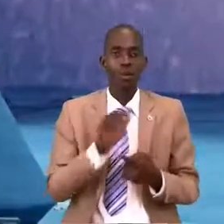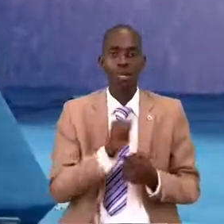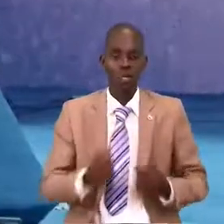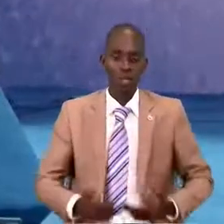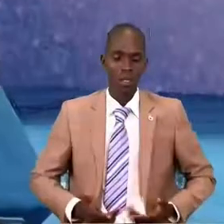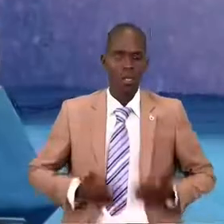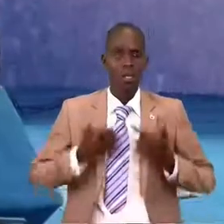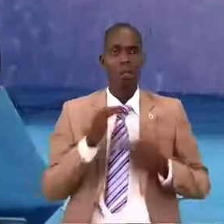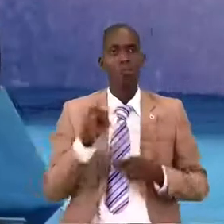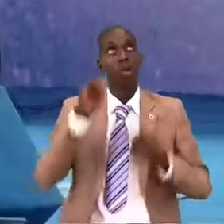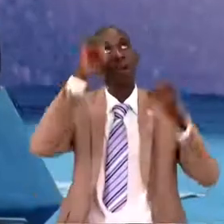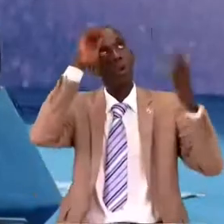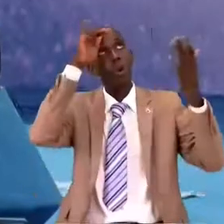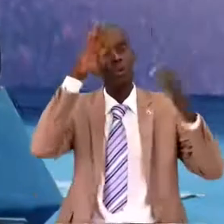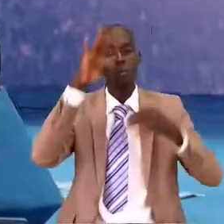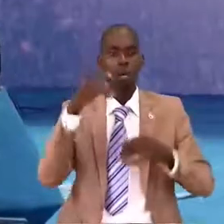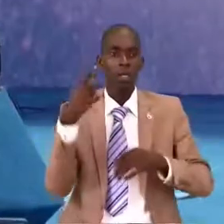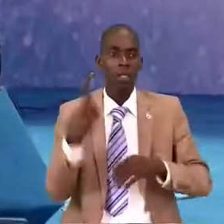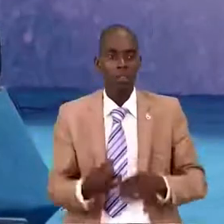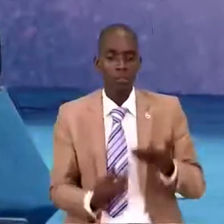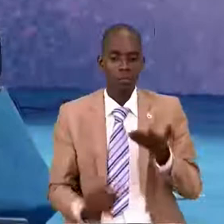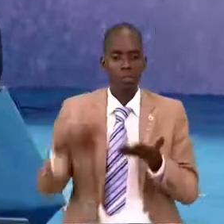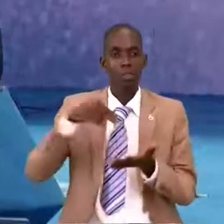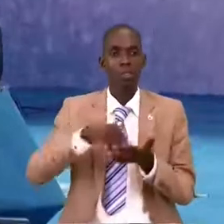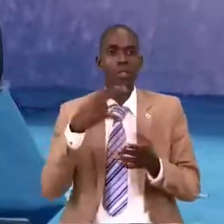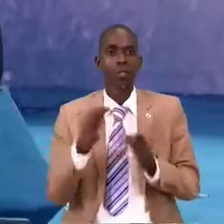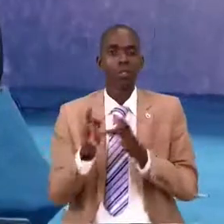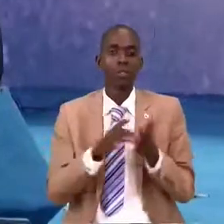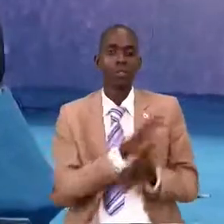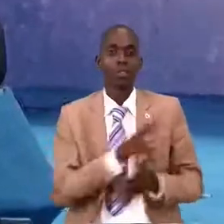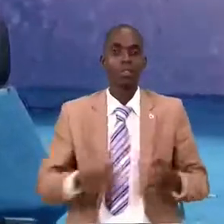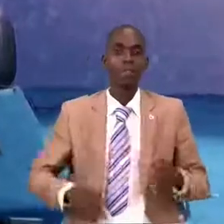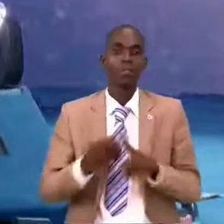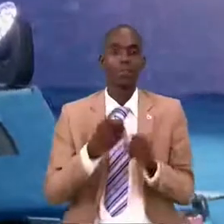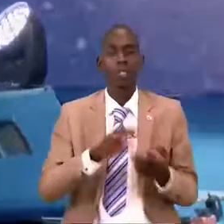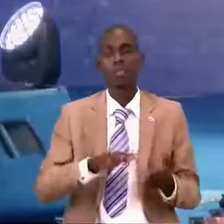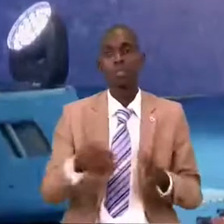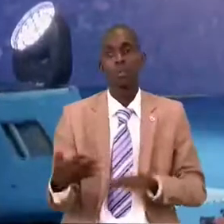d'entre les morts. Verset 4, il dit, pour un héritage